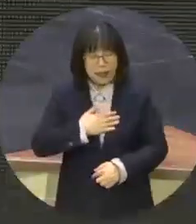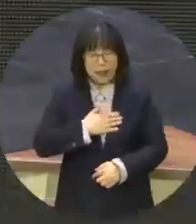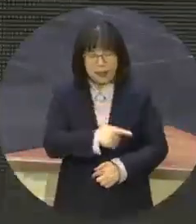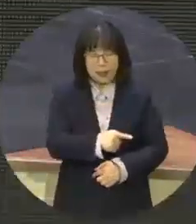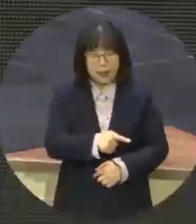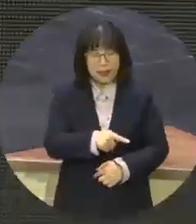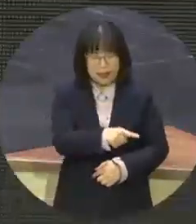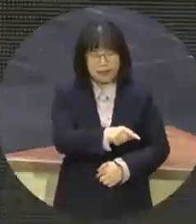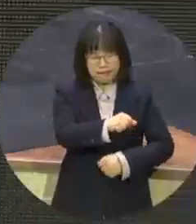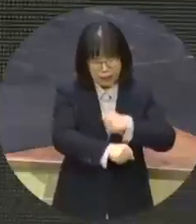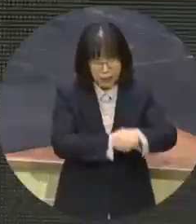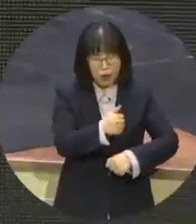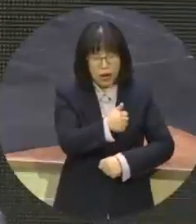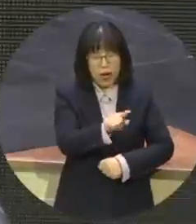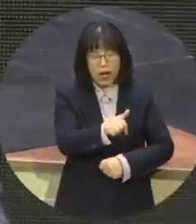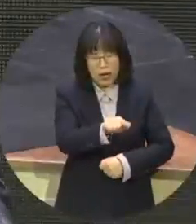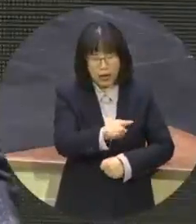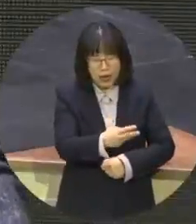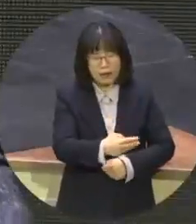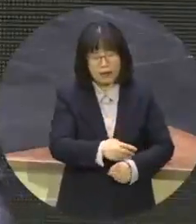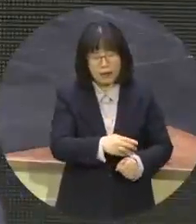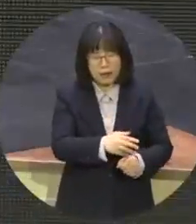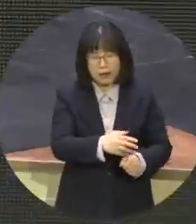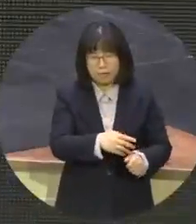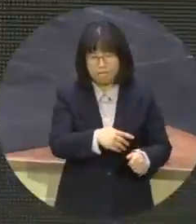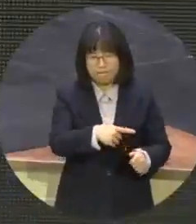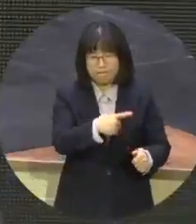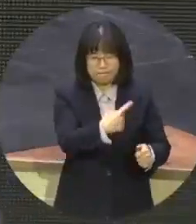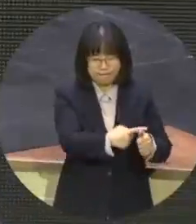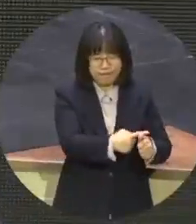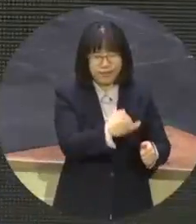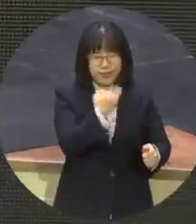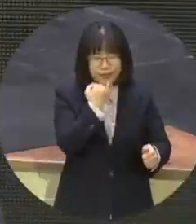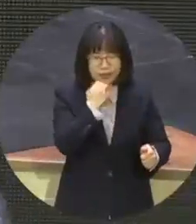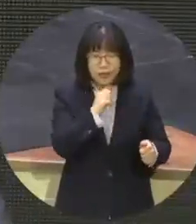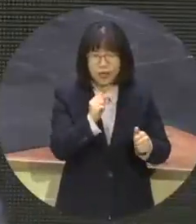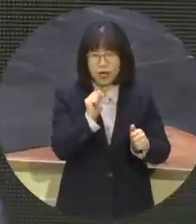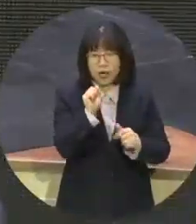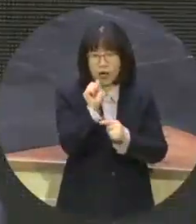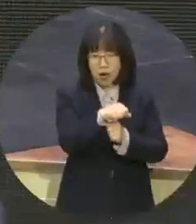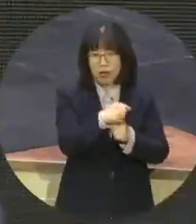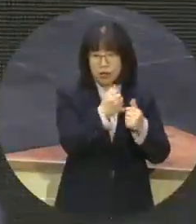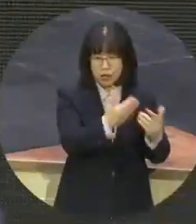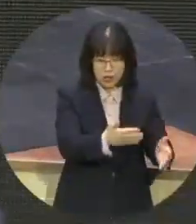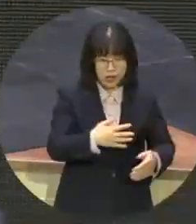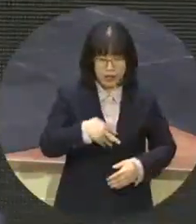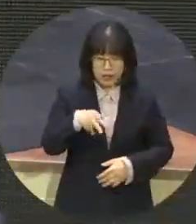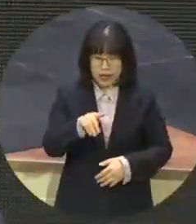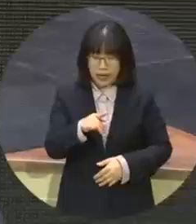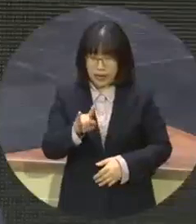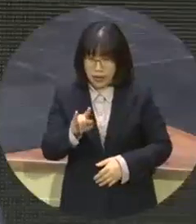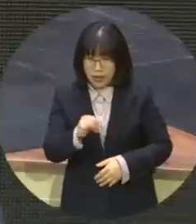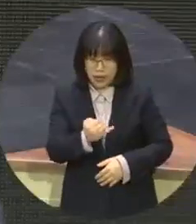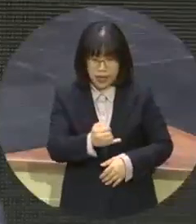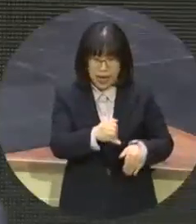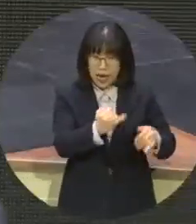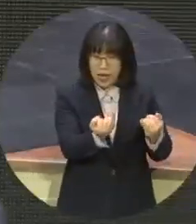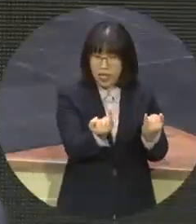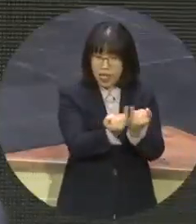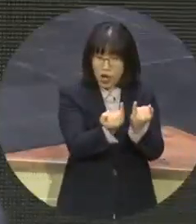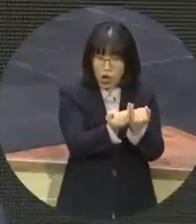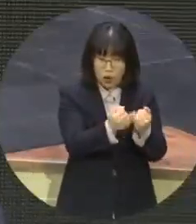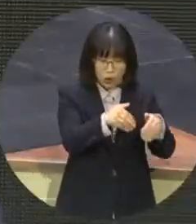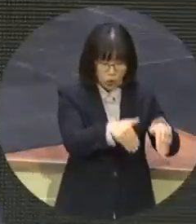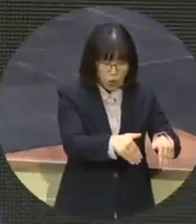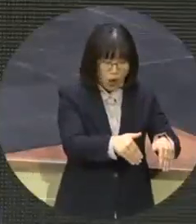죽이든 살든 네 마음대로 해라. 그러니까 이 사례가 말이요 하갈을 그냥 막 학대합니다. 학대하니까 하갈이 이